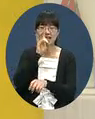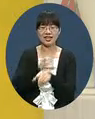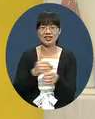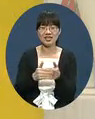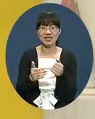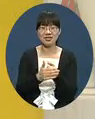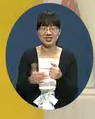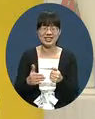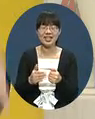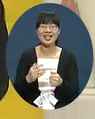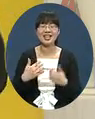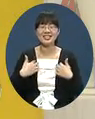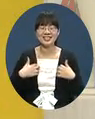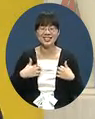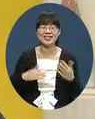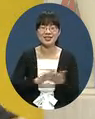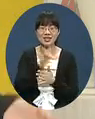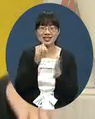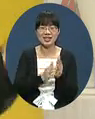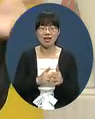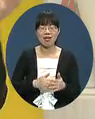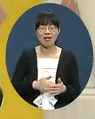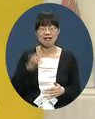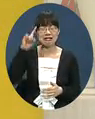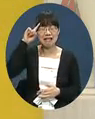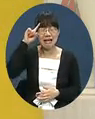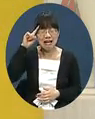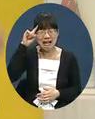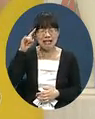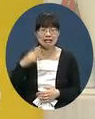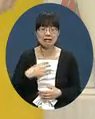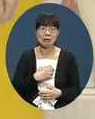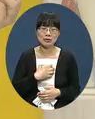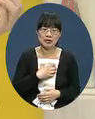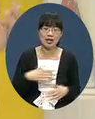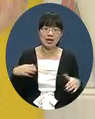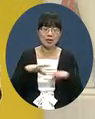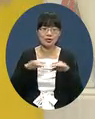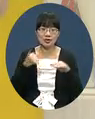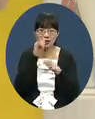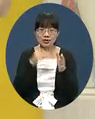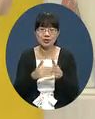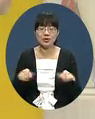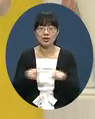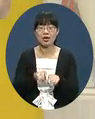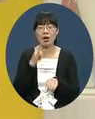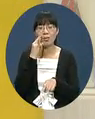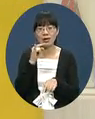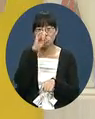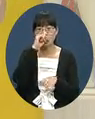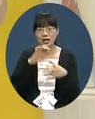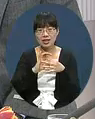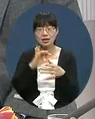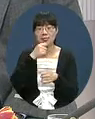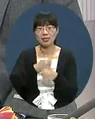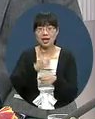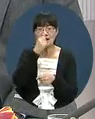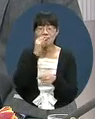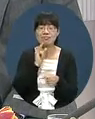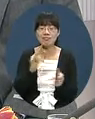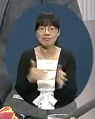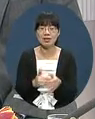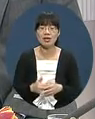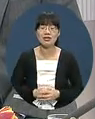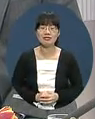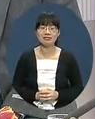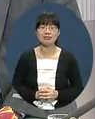안에서 아이들이 자기 스트레스, 긴장 뭐 이런 것들이 풀리게 되고 덤으로 엄마하고 좋은 관계를 계속 유지할 수